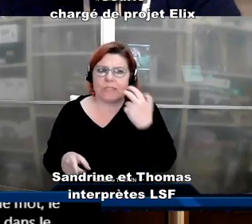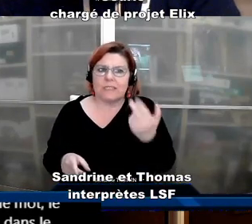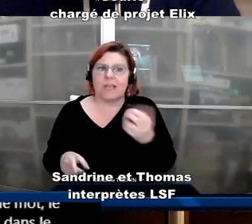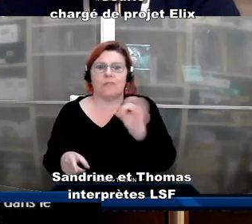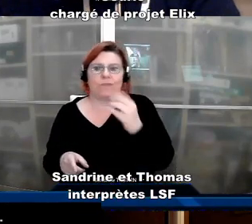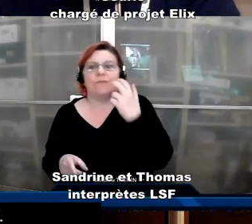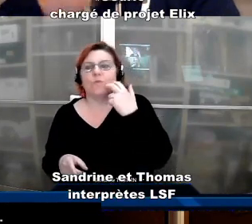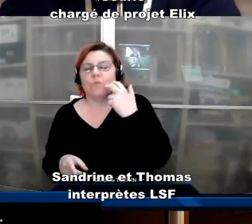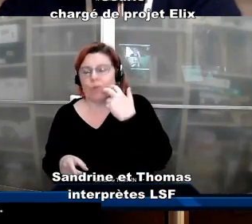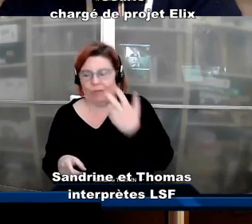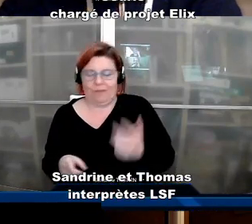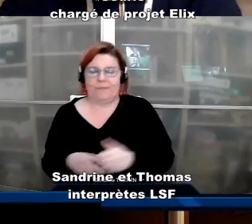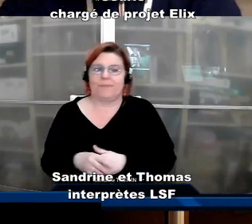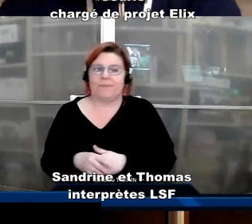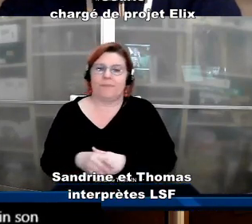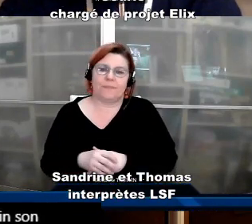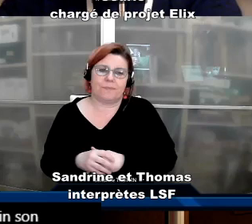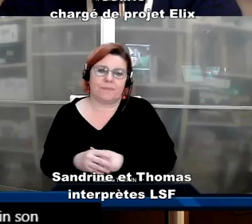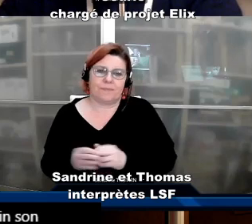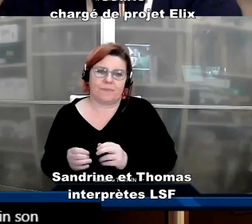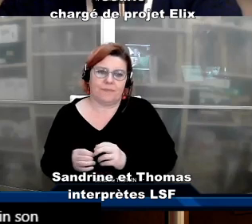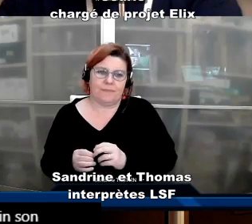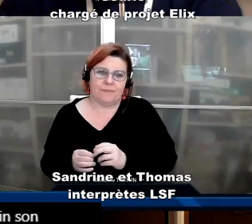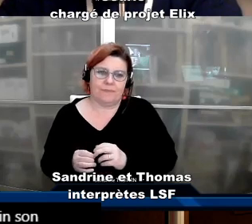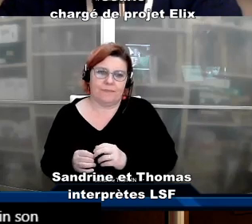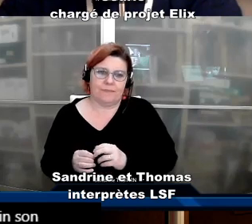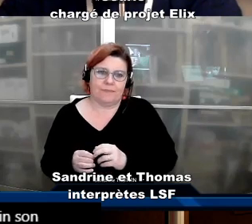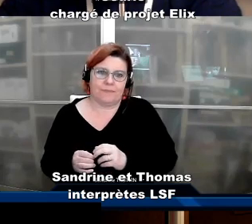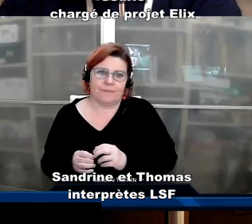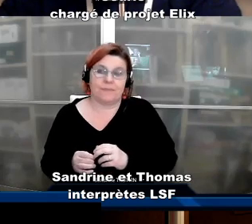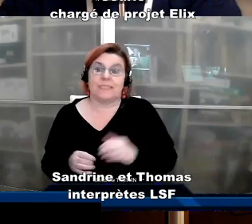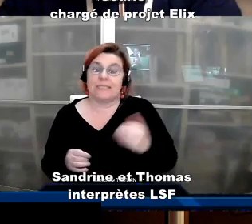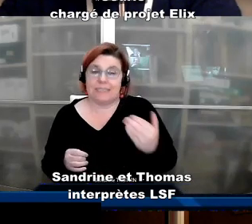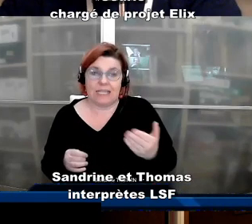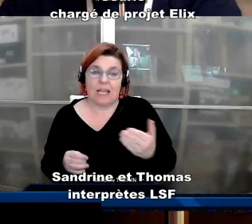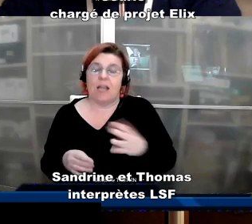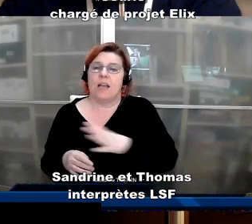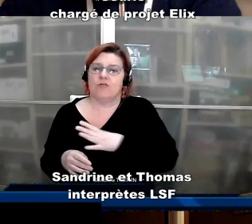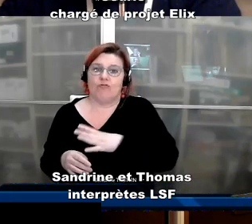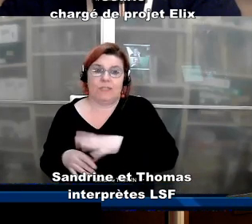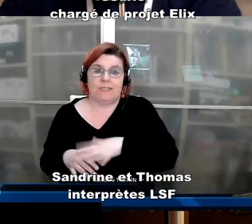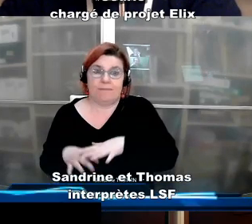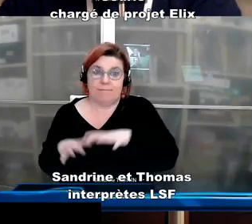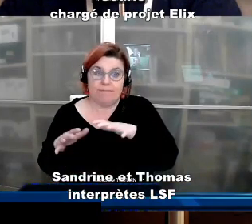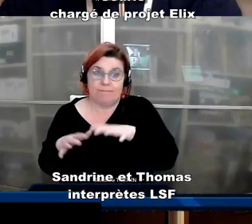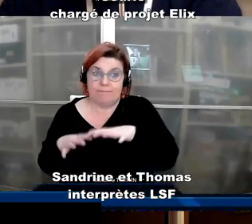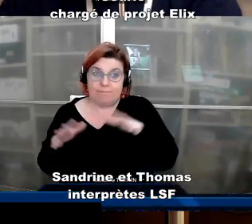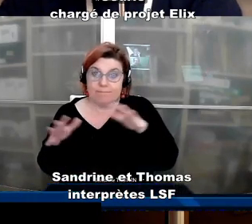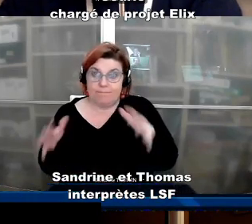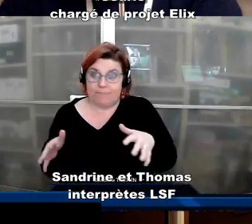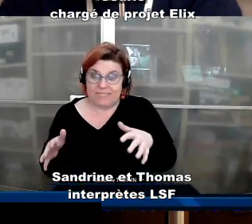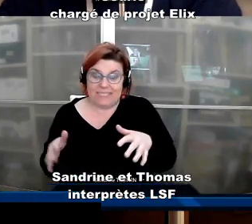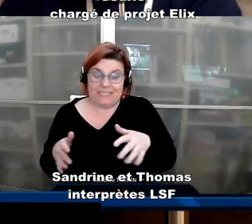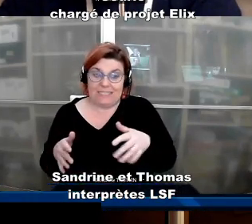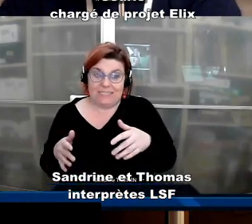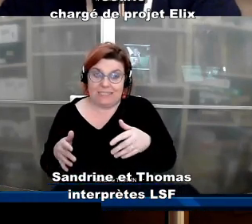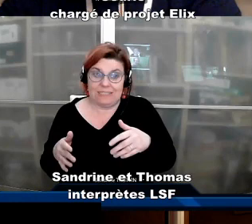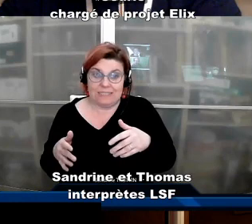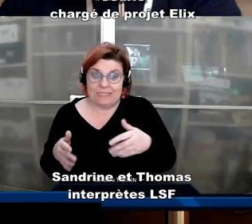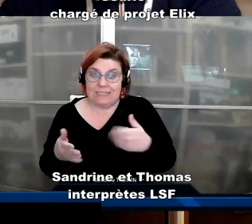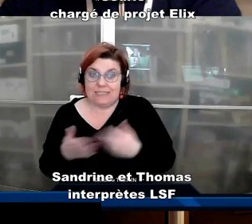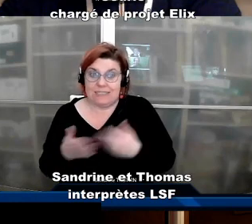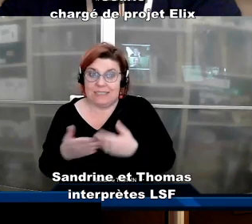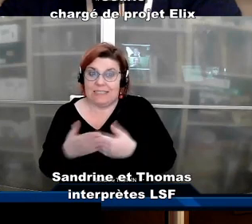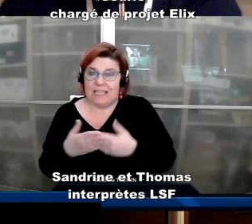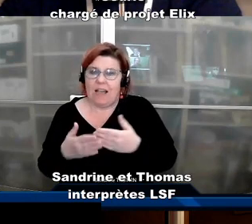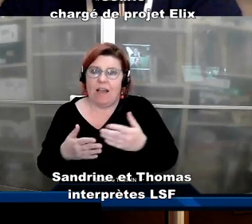beauté, ça. Et là, il y a plein de personnes qui, comme moi, en fait, il y a beaucoup de personnes qui débutent en langue des signes,